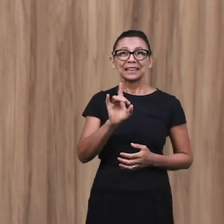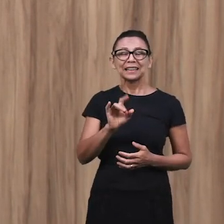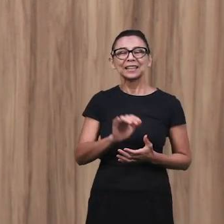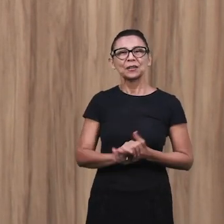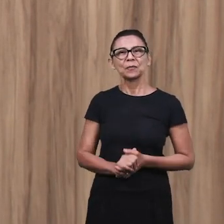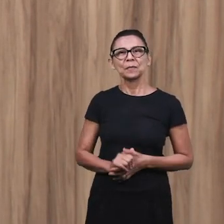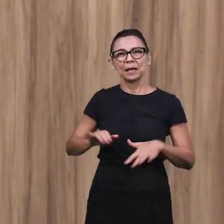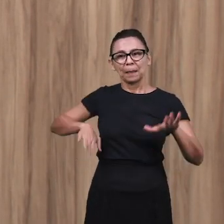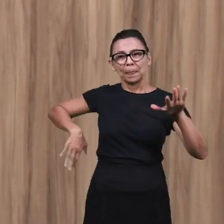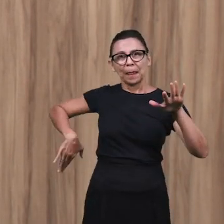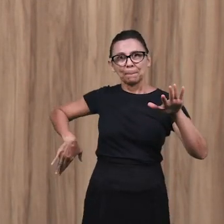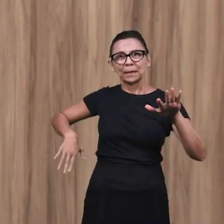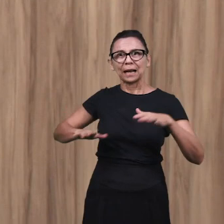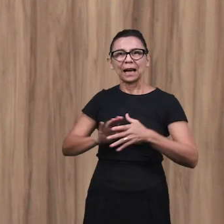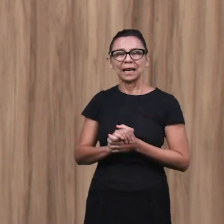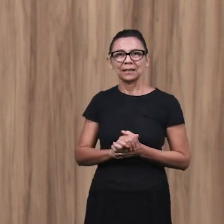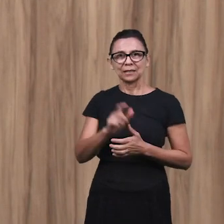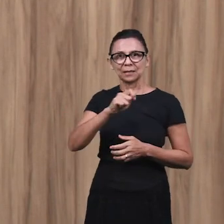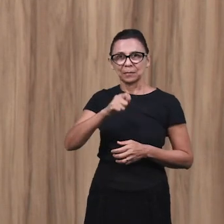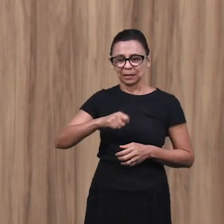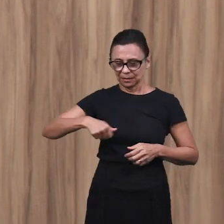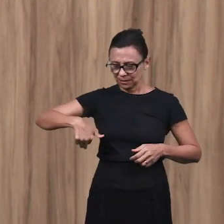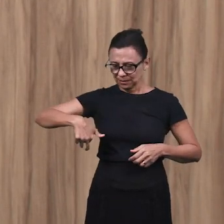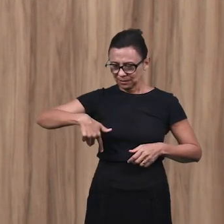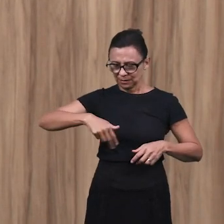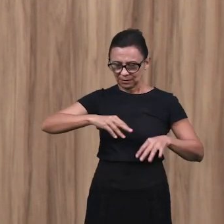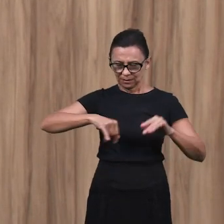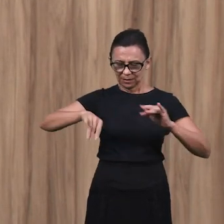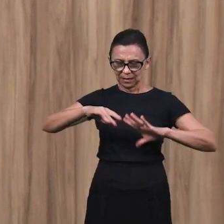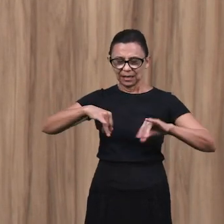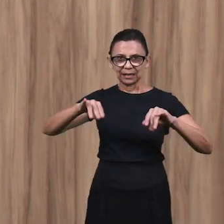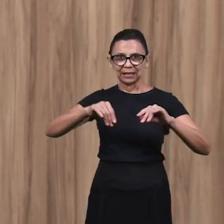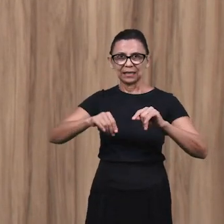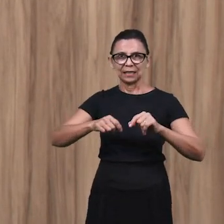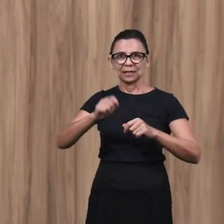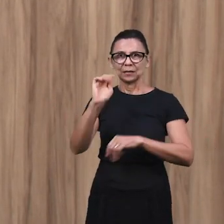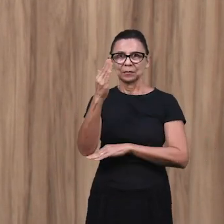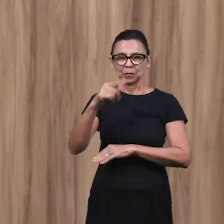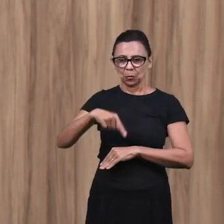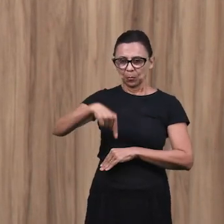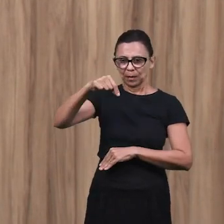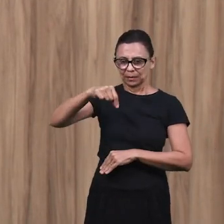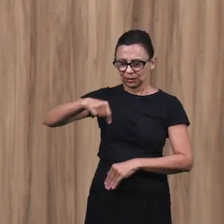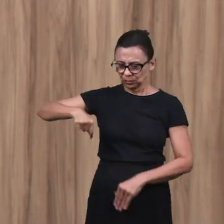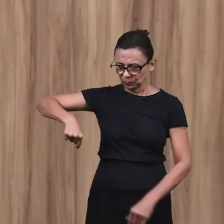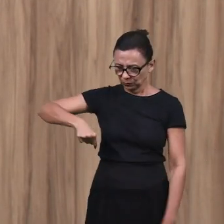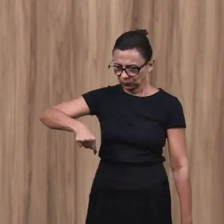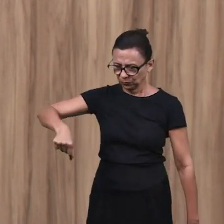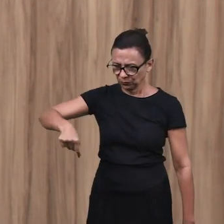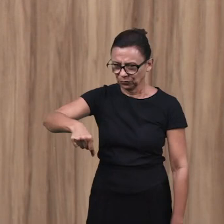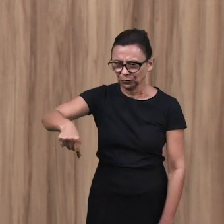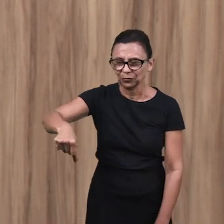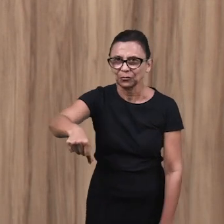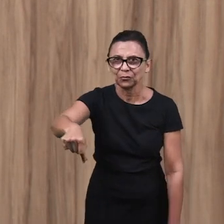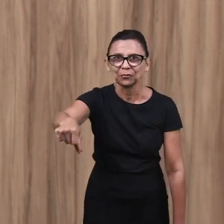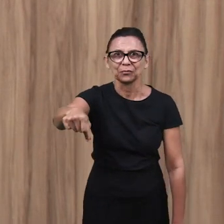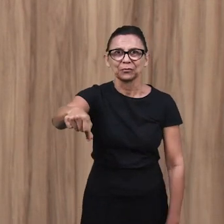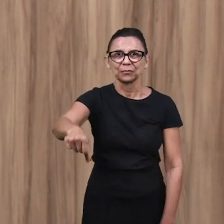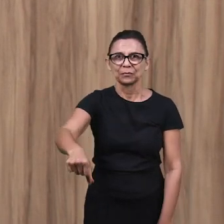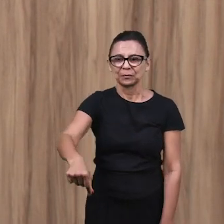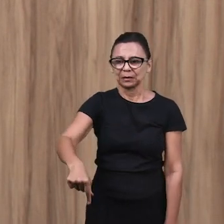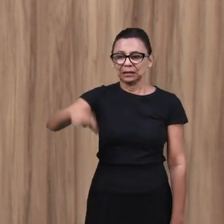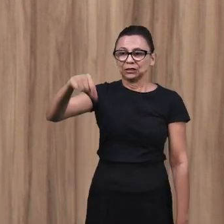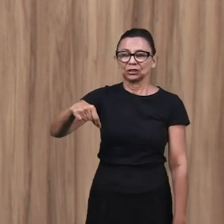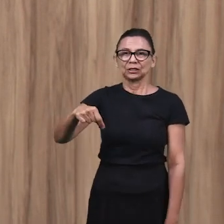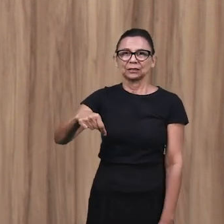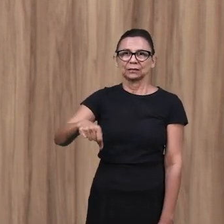la course vers l'eau. Donc, celui qui arrive d'abord dans l'eau sans enlever